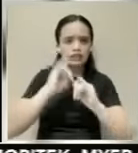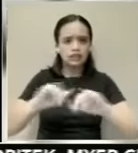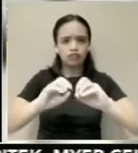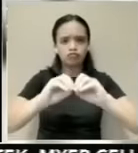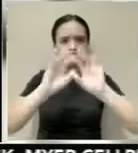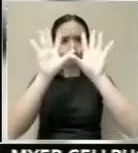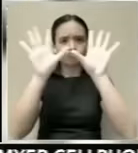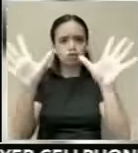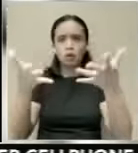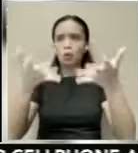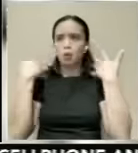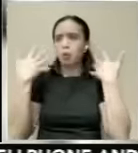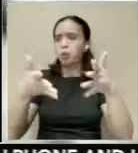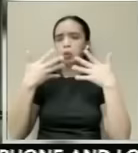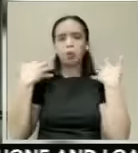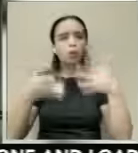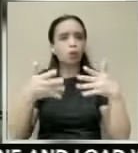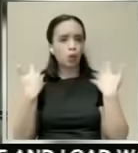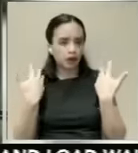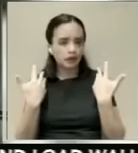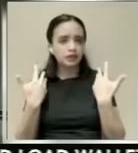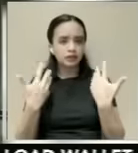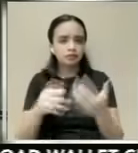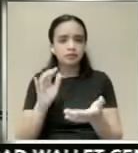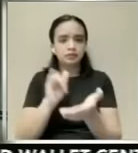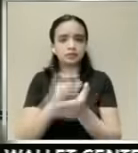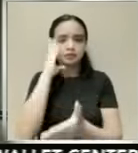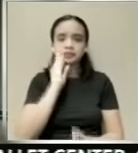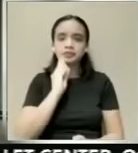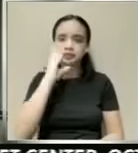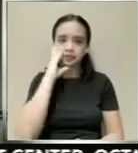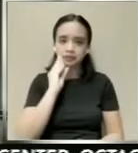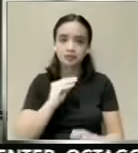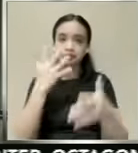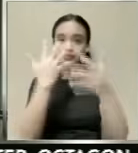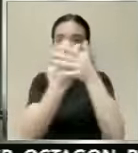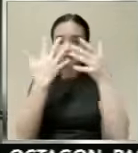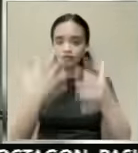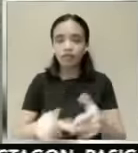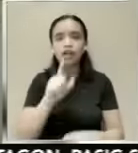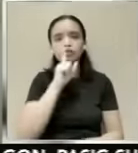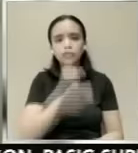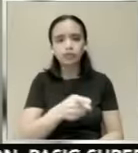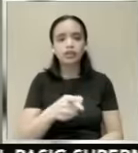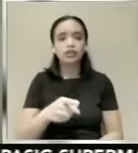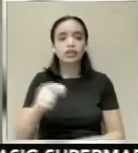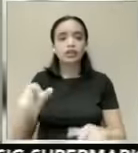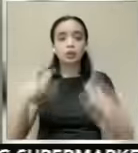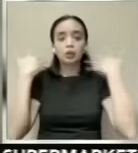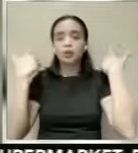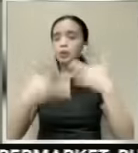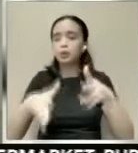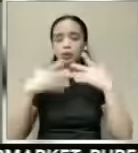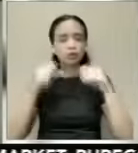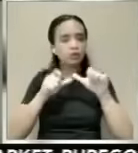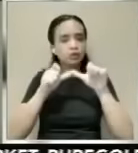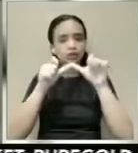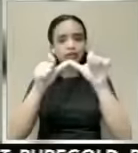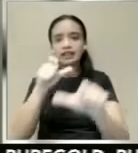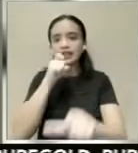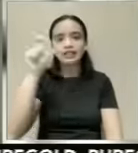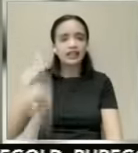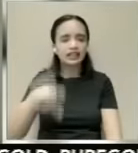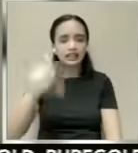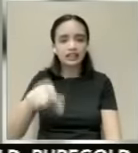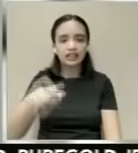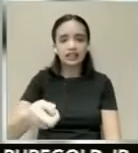po iyung malalanghap nung ating mga PDL at ah true and true iyung hangin po dito. Hindi na po kinakailangan ng tapo sapagkat